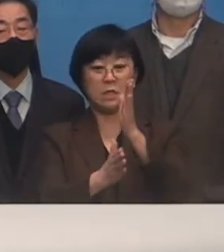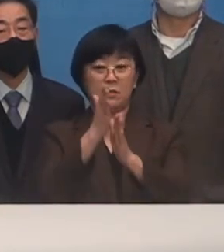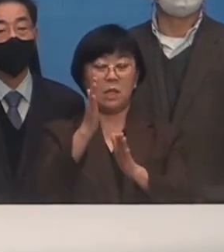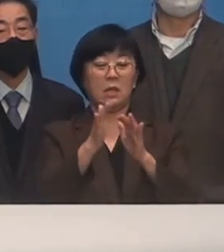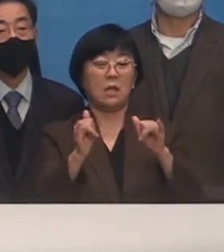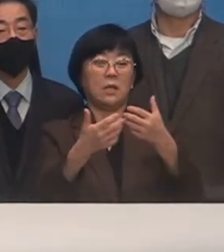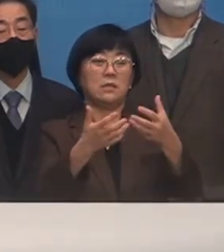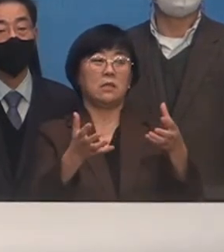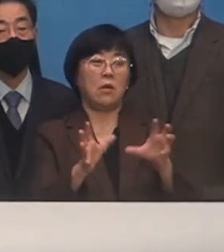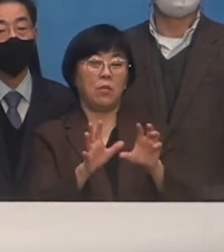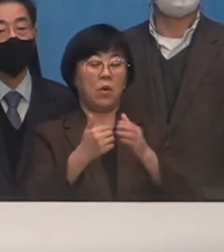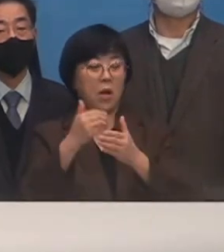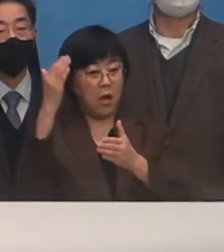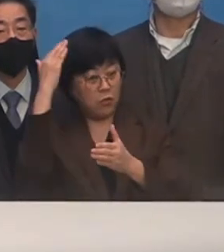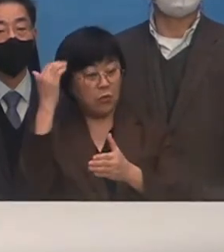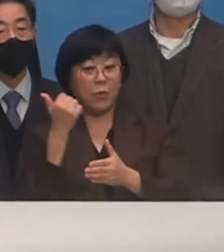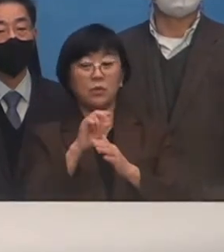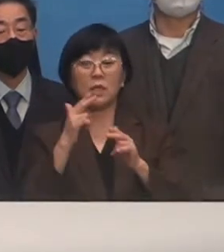시민단체 대표와